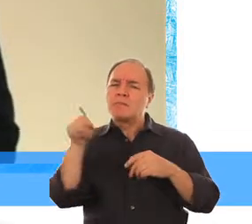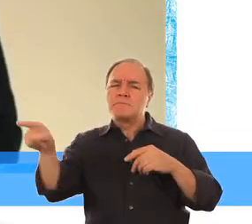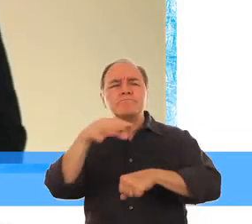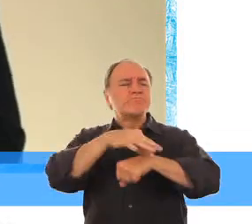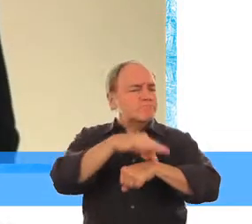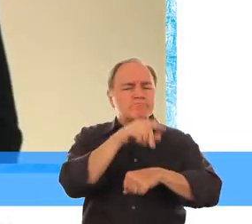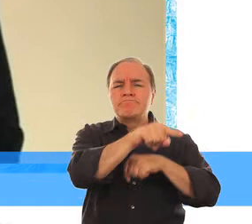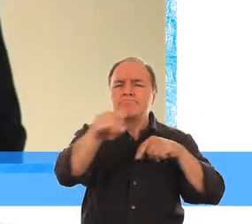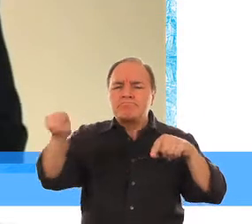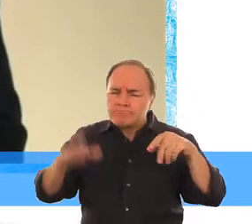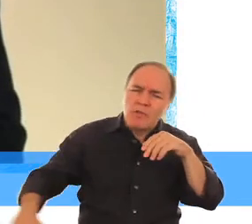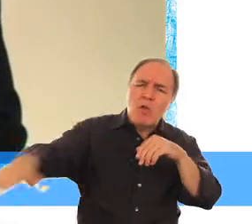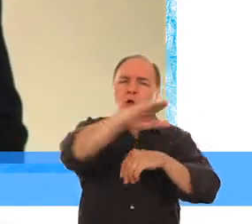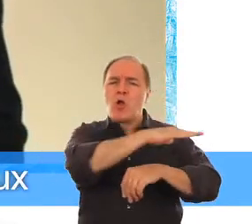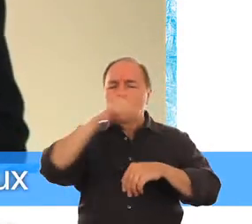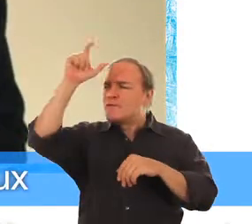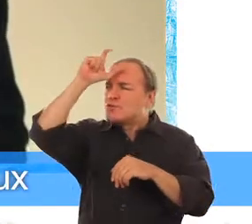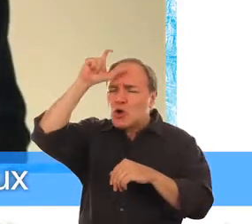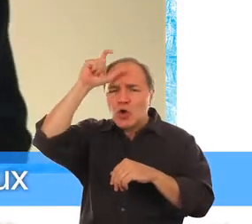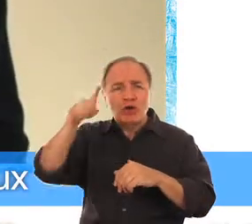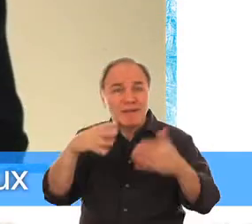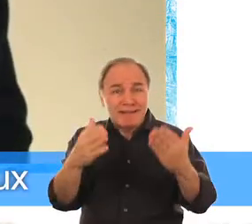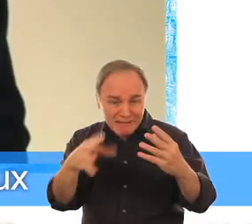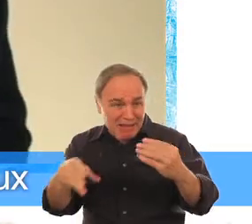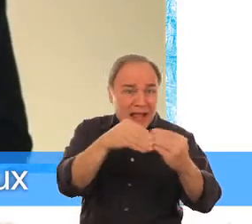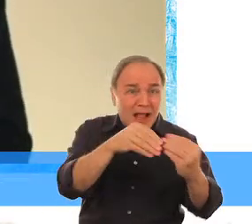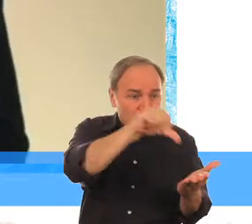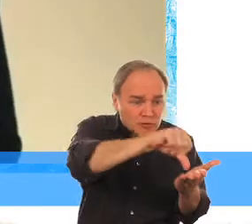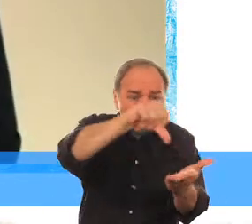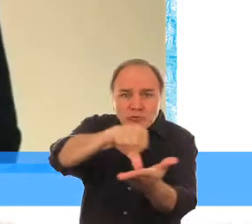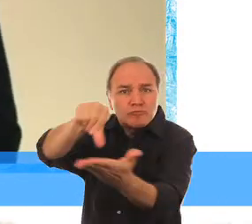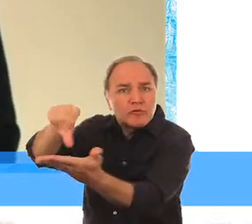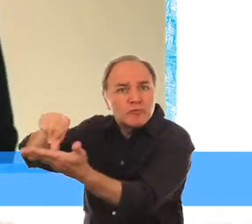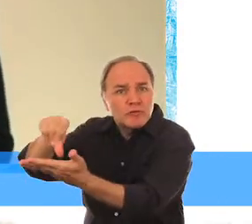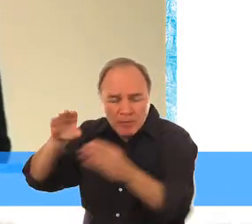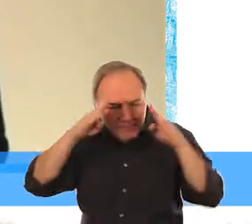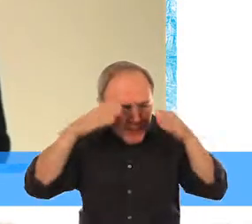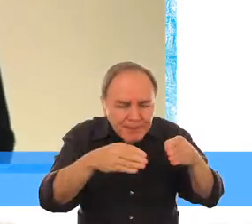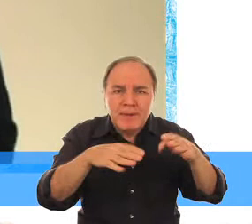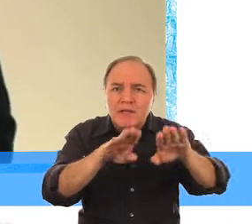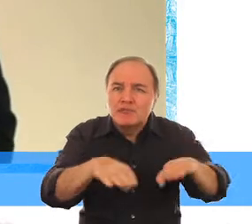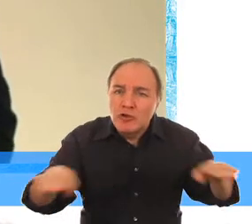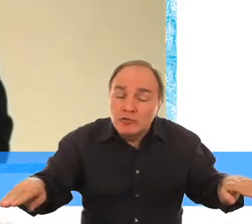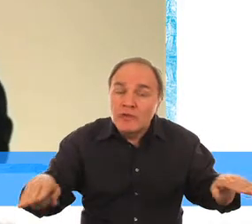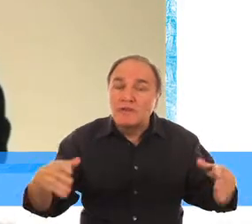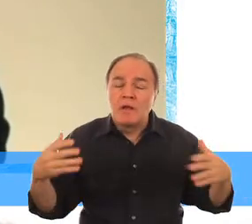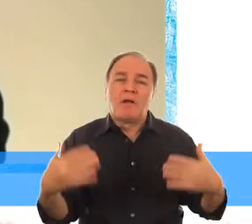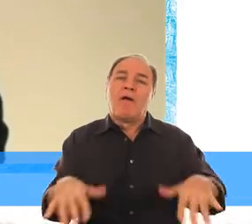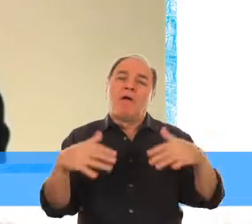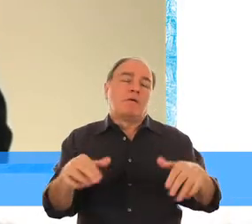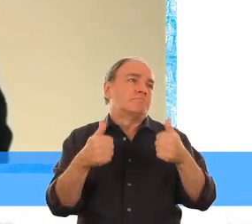La création d'unités de pédiatrie développementale dans tellement d'hôpitaux différents à travers le pays résulte d'un partenariat à long terme